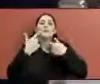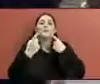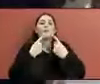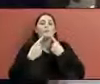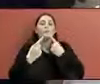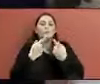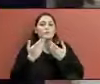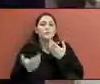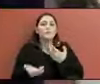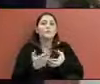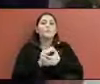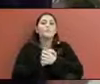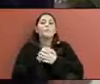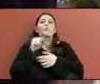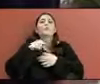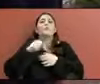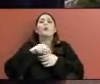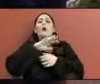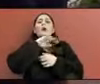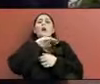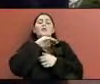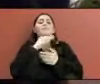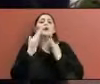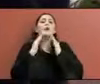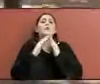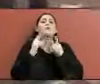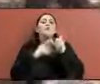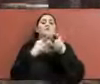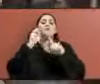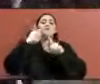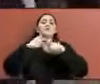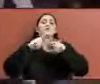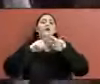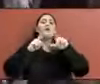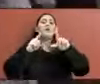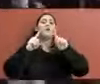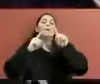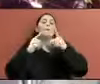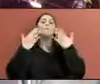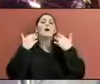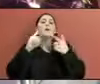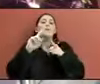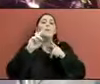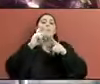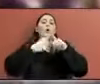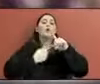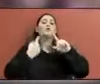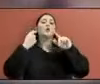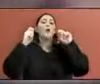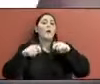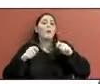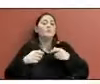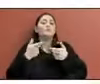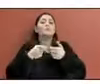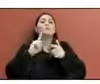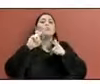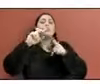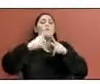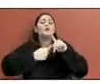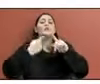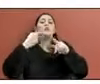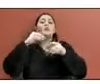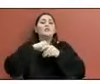fazla. Evet. Burada yaşlılarımızın evlerine şifalı balkonları diye bir proje yaptık. Bu projenin içerisinde 6